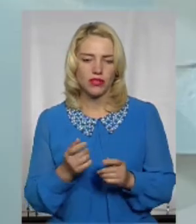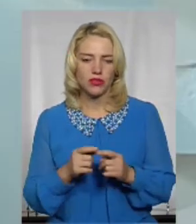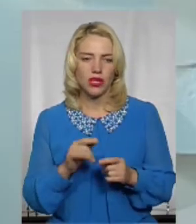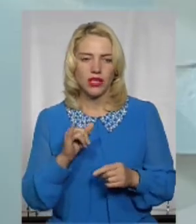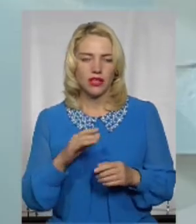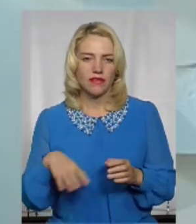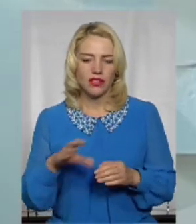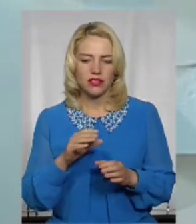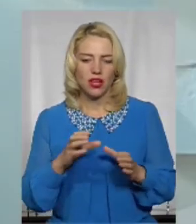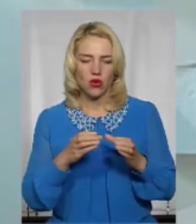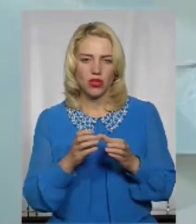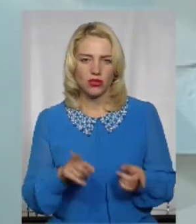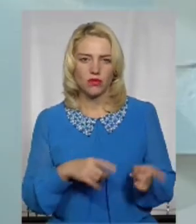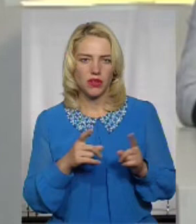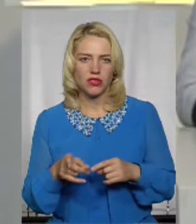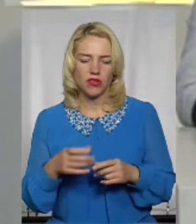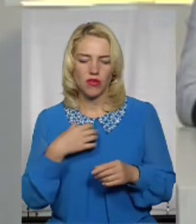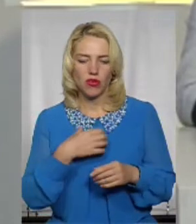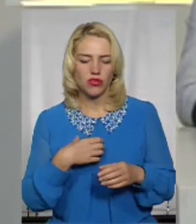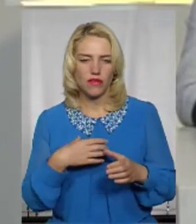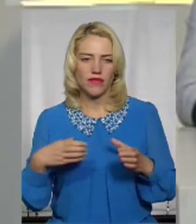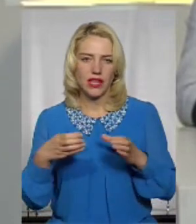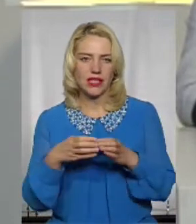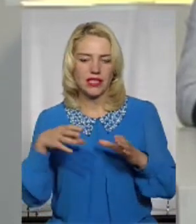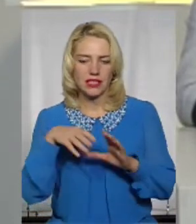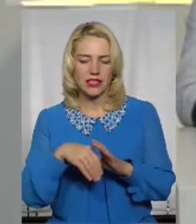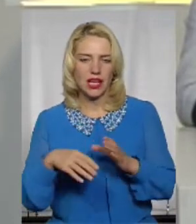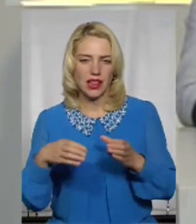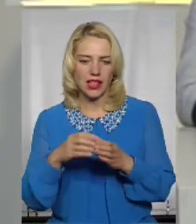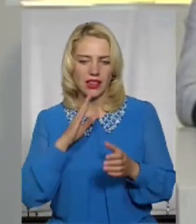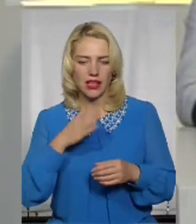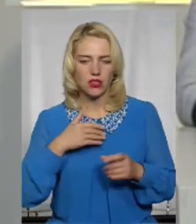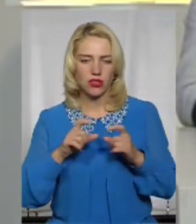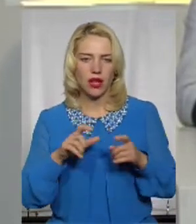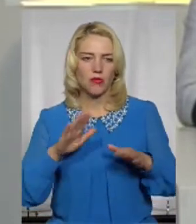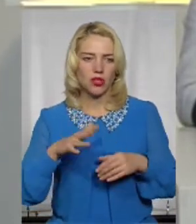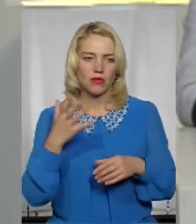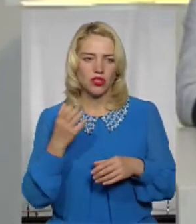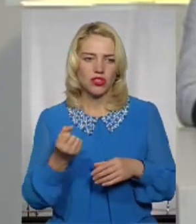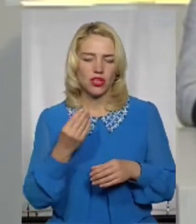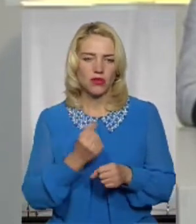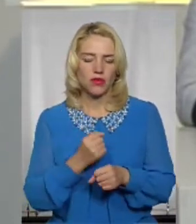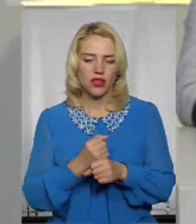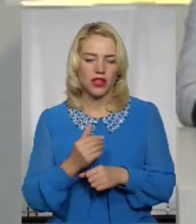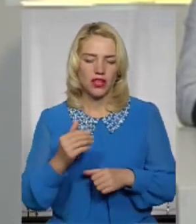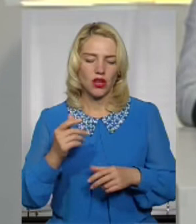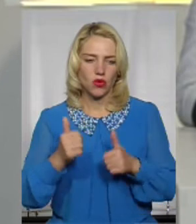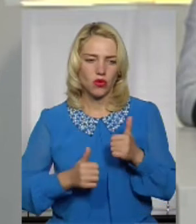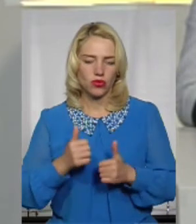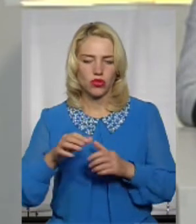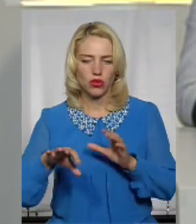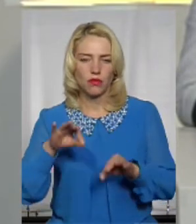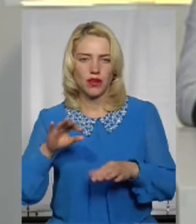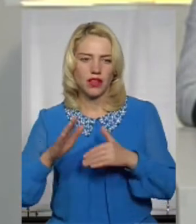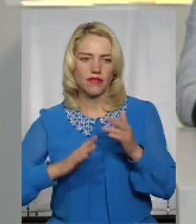цей весь колектив і перейшов уже в основний склад нашого департаменту. Потім ми робили ще конкурси, добирали фахівців у відповідності